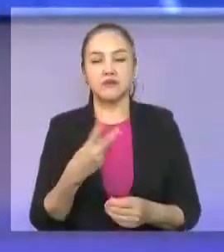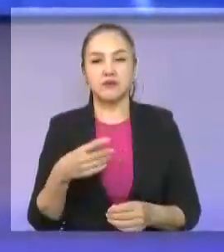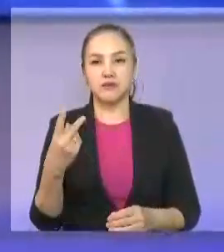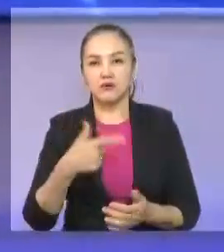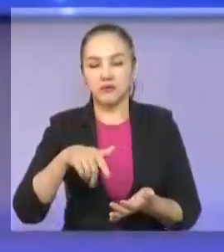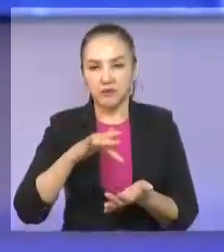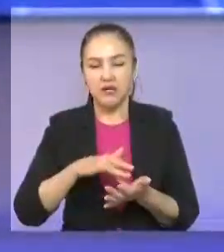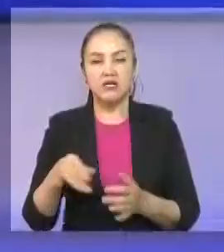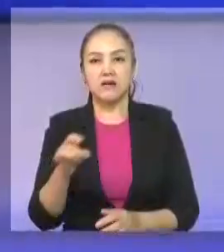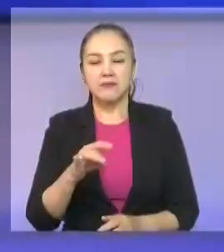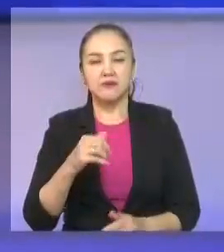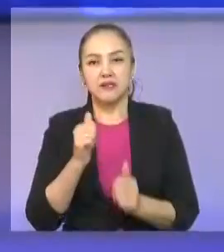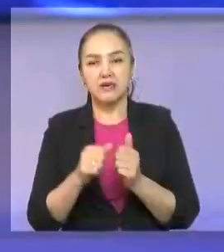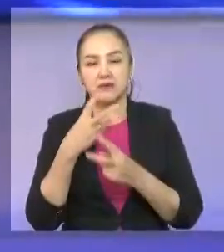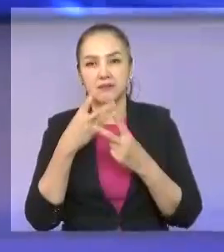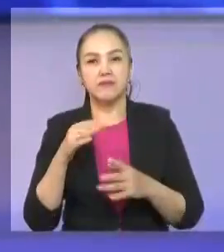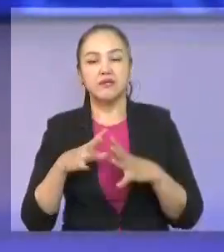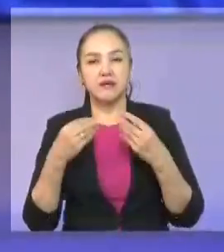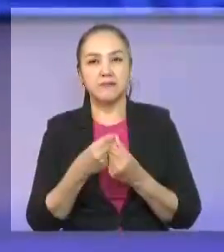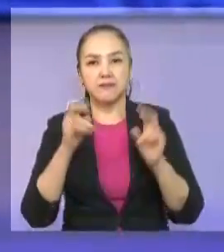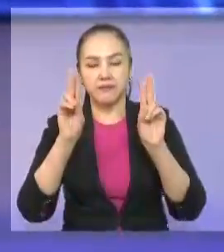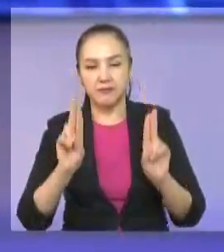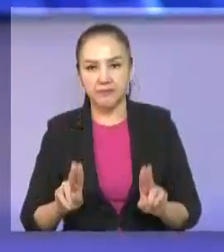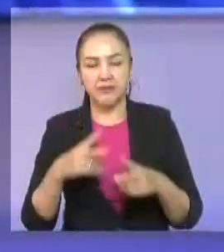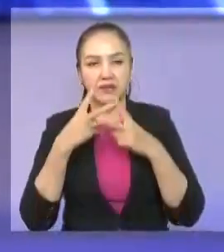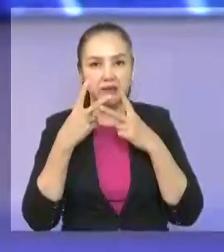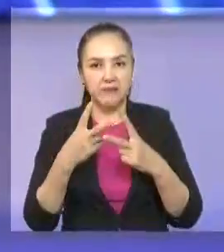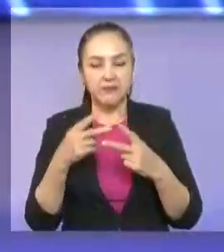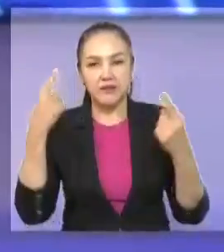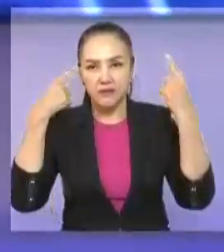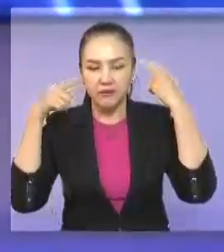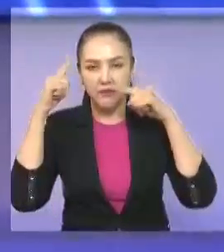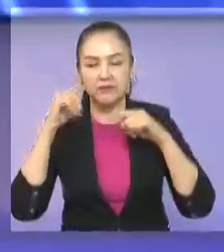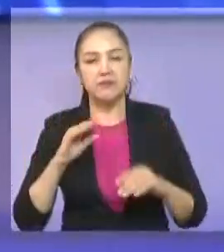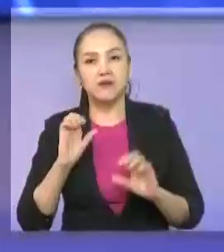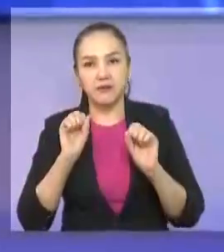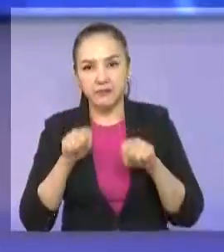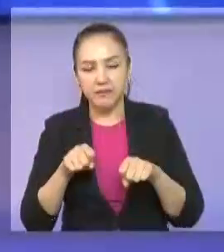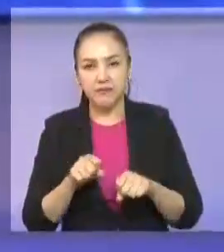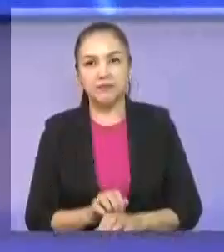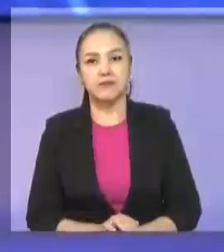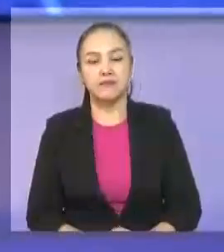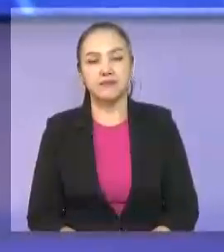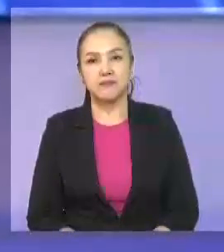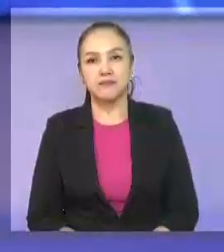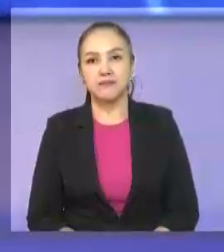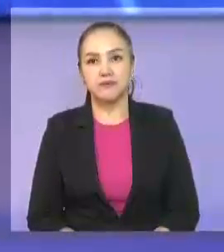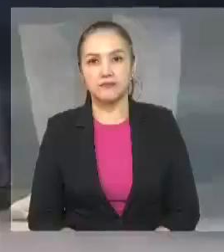районов. Каждая из них показала свои семейные традиции, а также продемонстрировала творческие способности. Подробнее в следующем